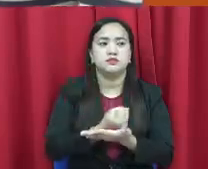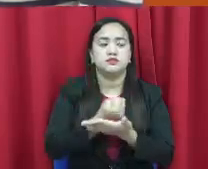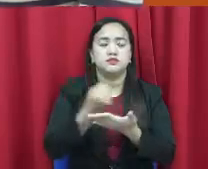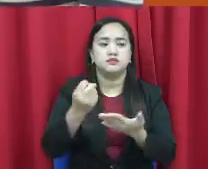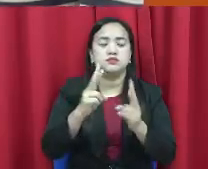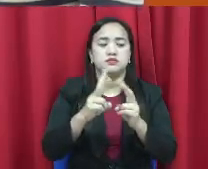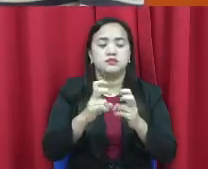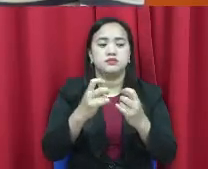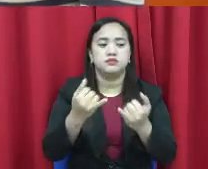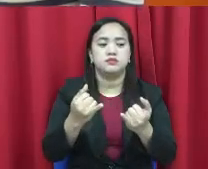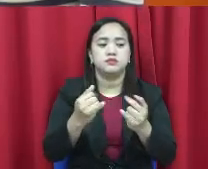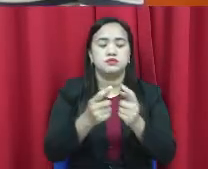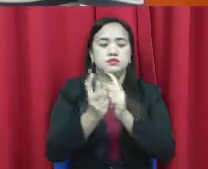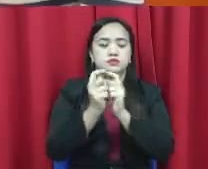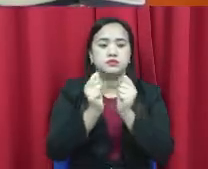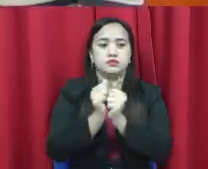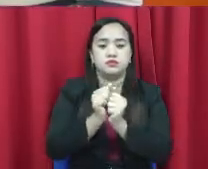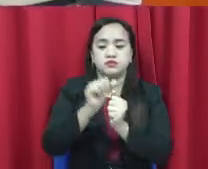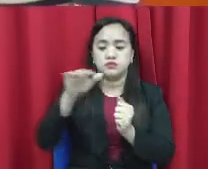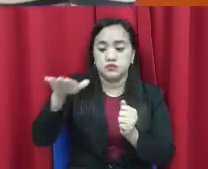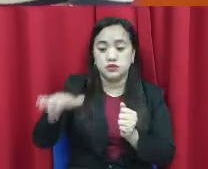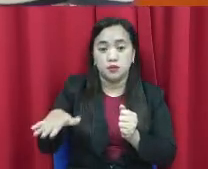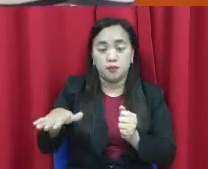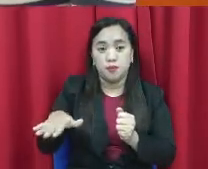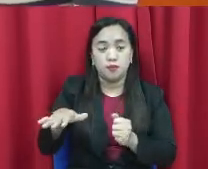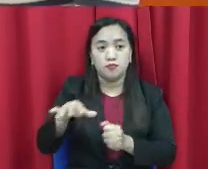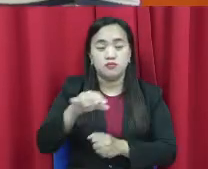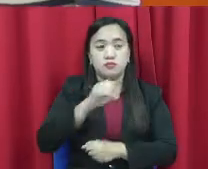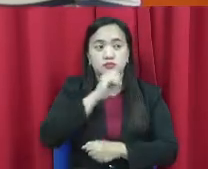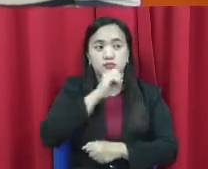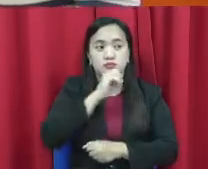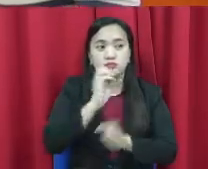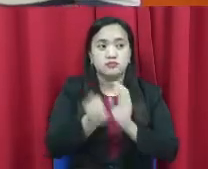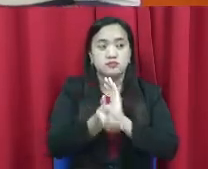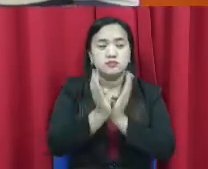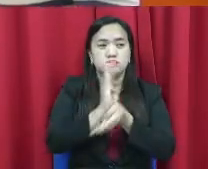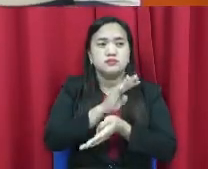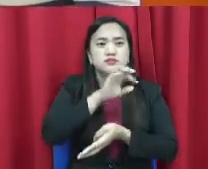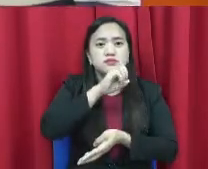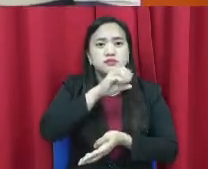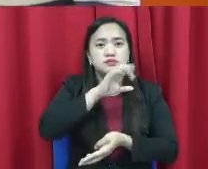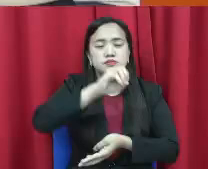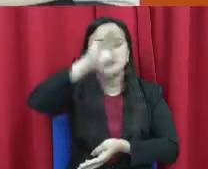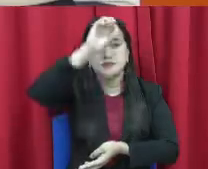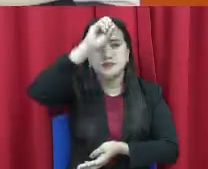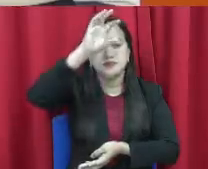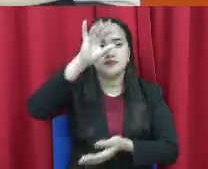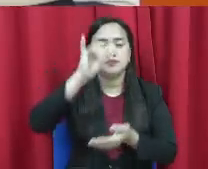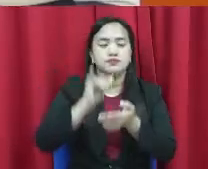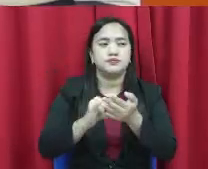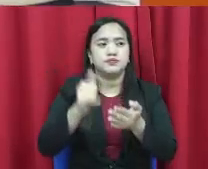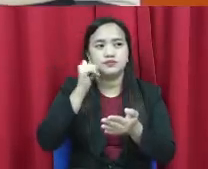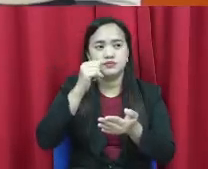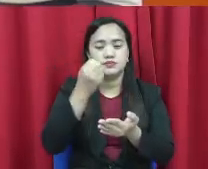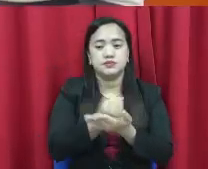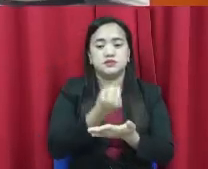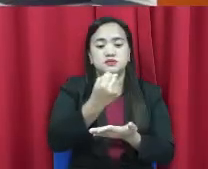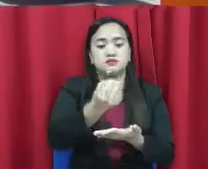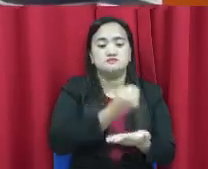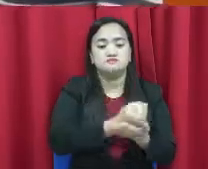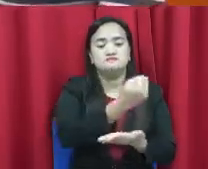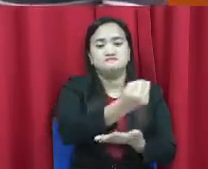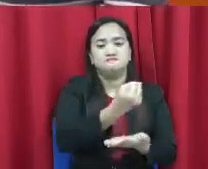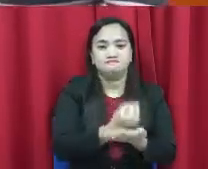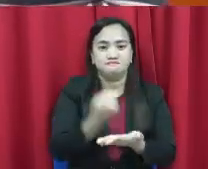na pati na sa kanilang apo Alam mo apo na nila sila pa rin gumagastos kaya Problema talaga ng pamilya